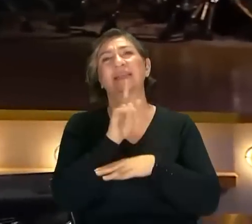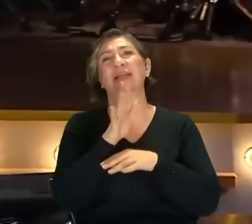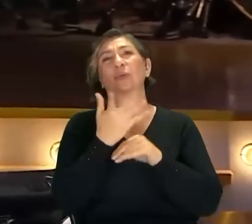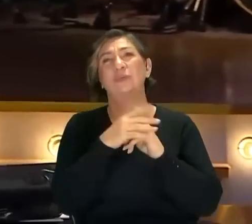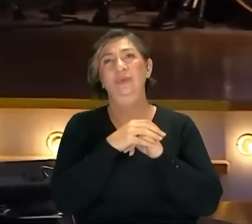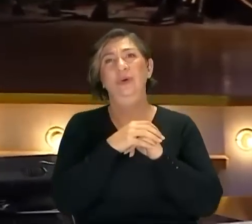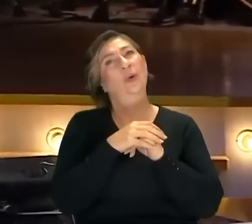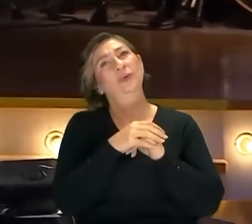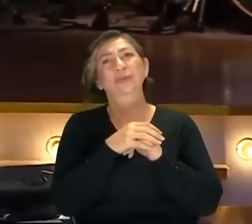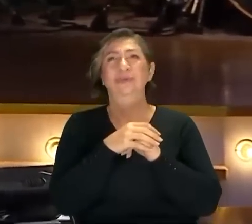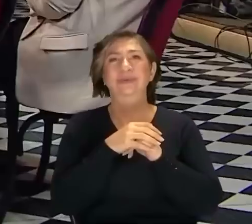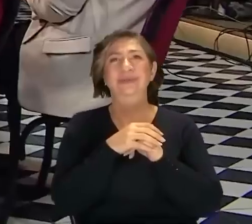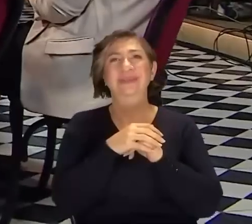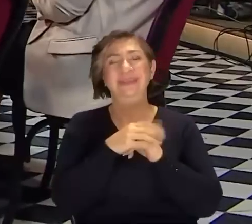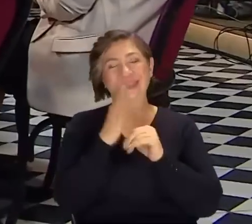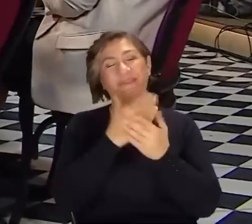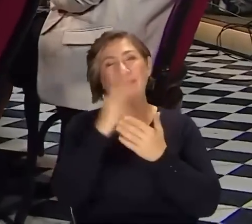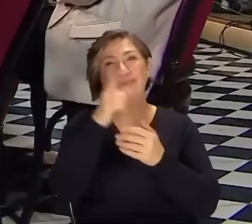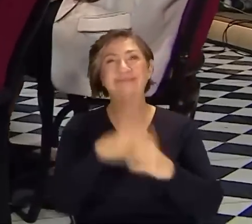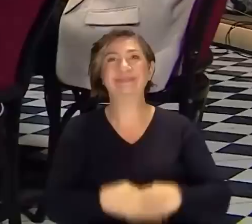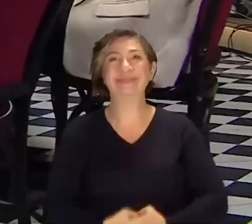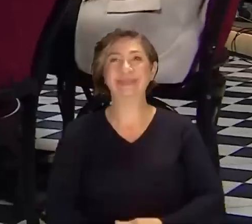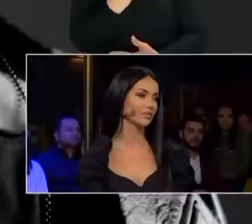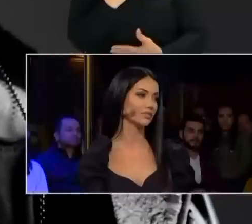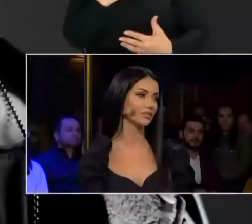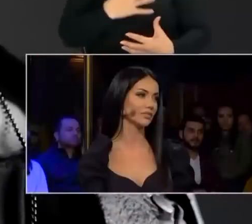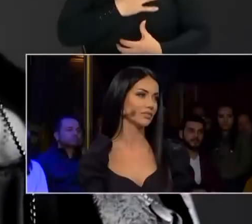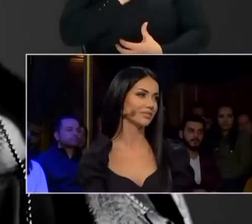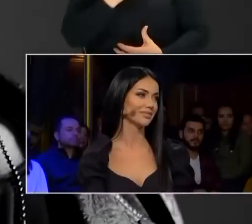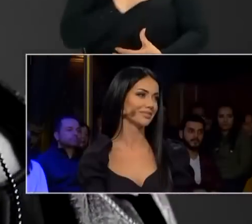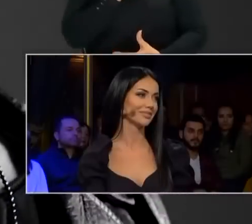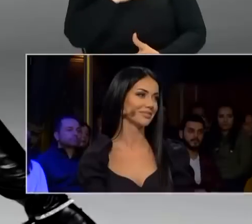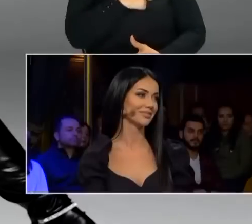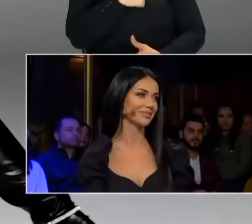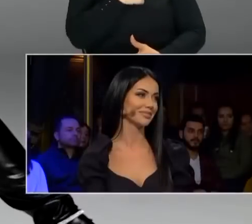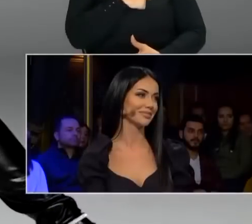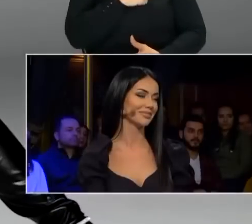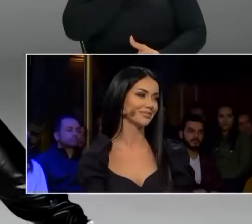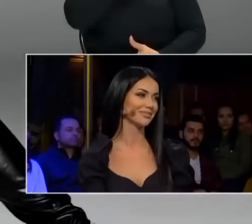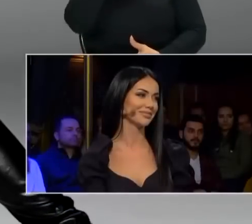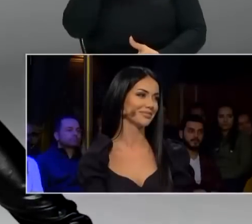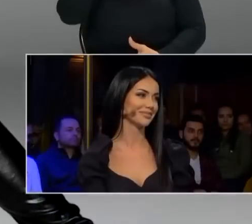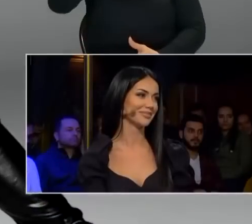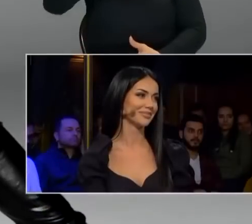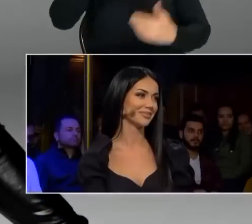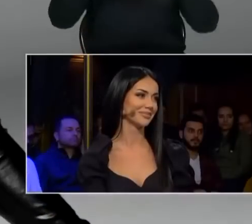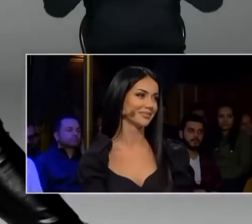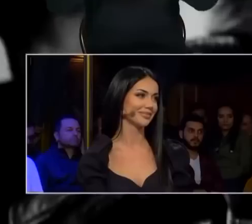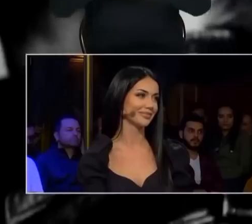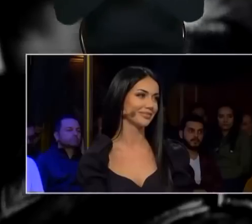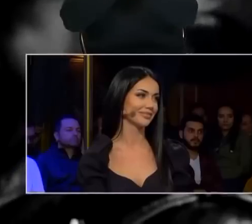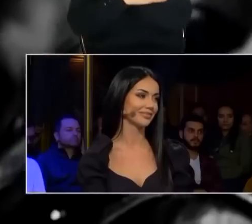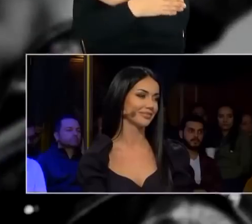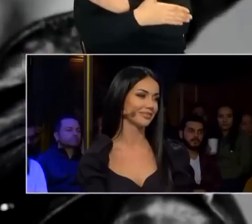yok. Olsun. Görelim. Çeker yürek her günün